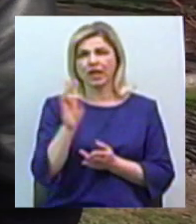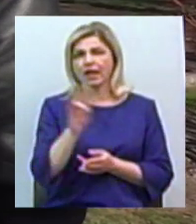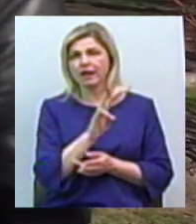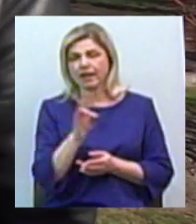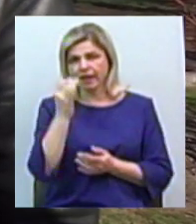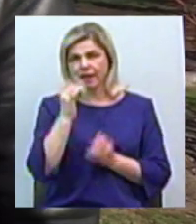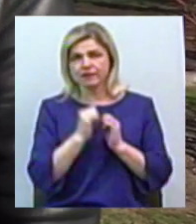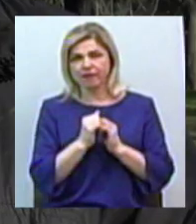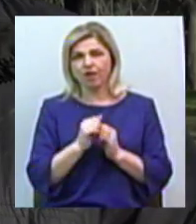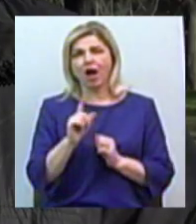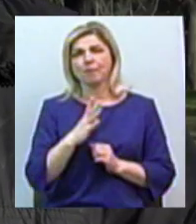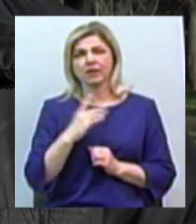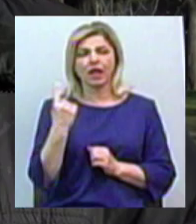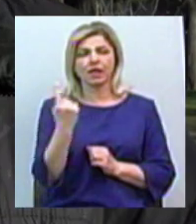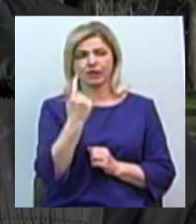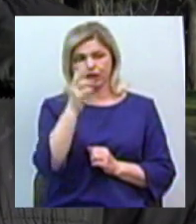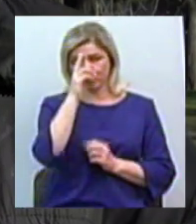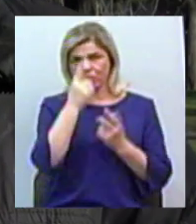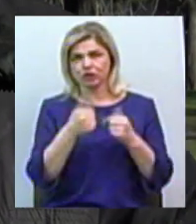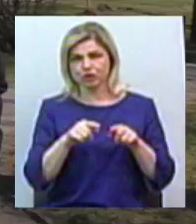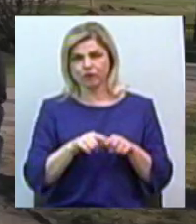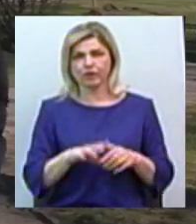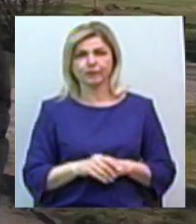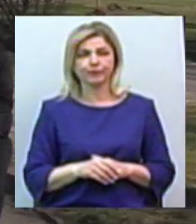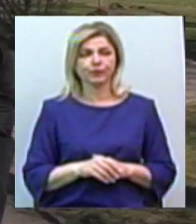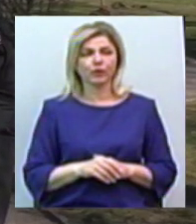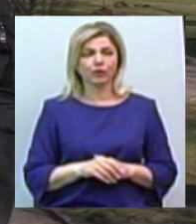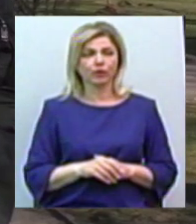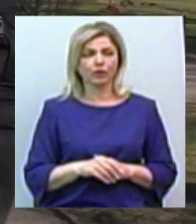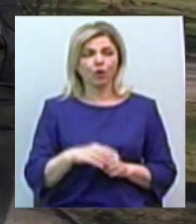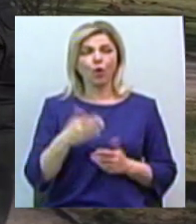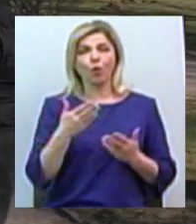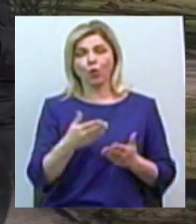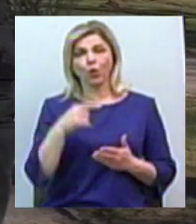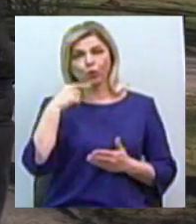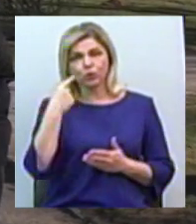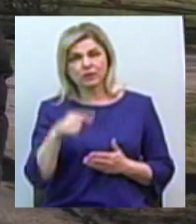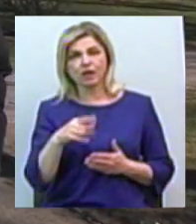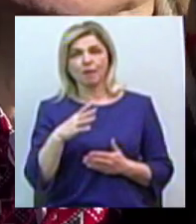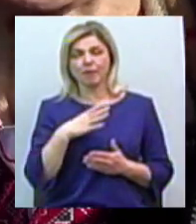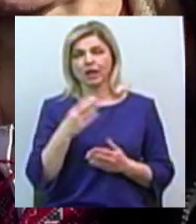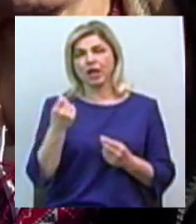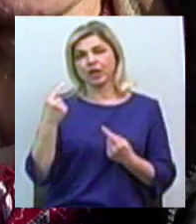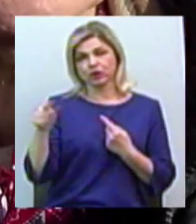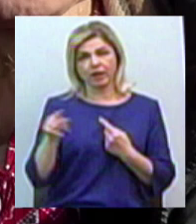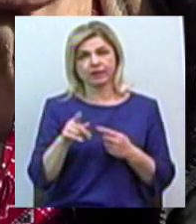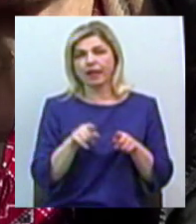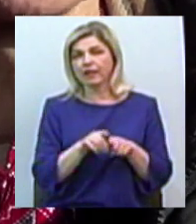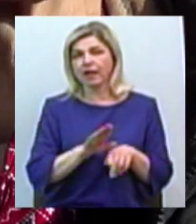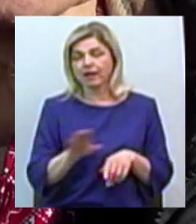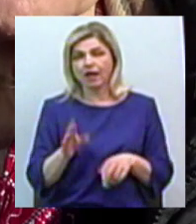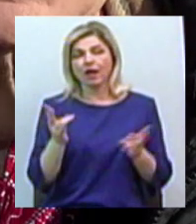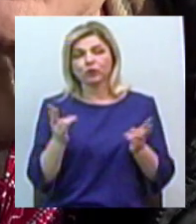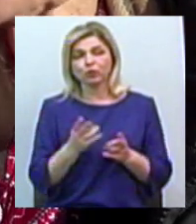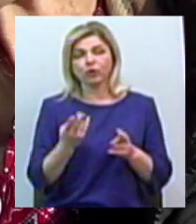а була єдина держава. У нас не було ніколи інтернаціоналізму. О, русські, да. Ці інші були не такі. І треба було якось цей